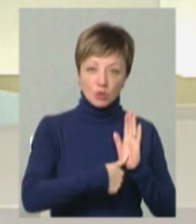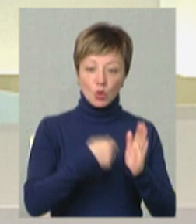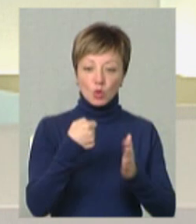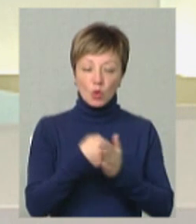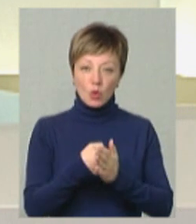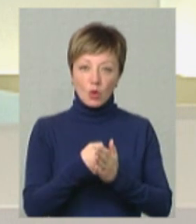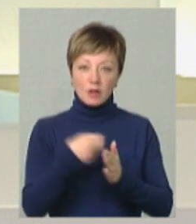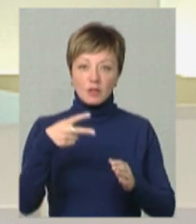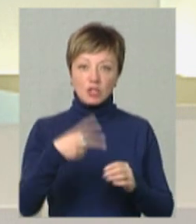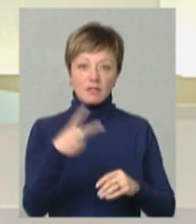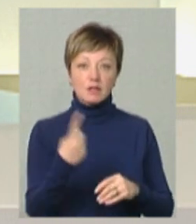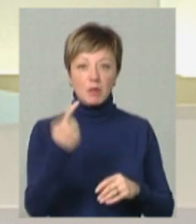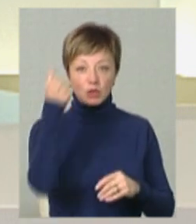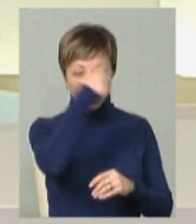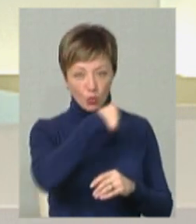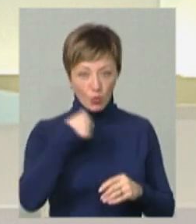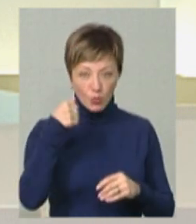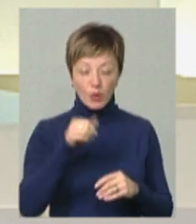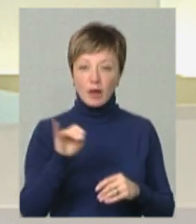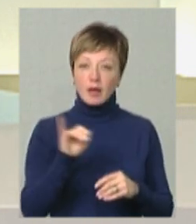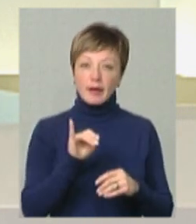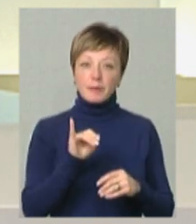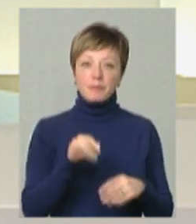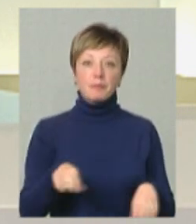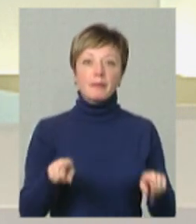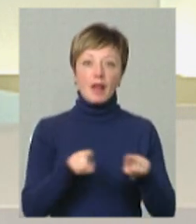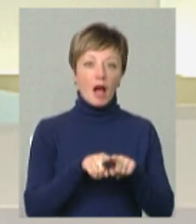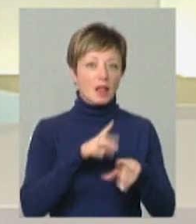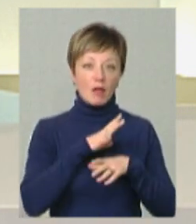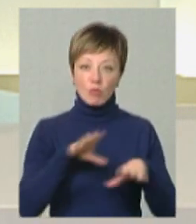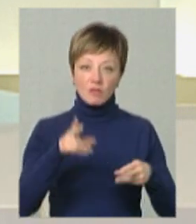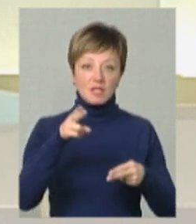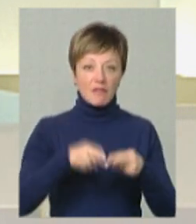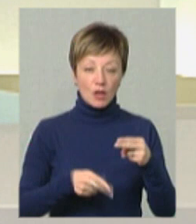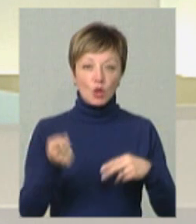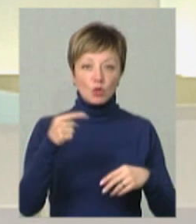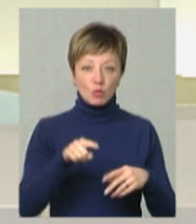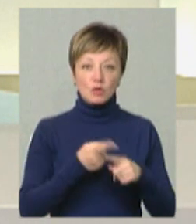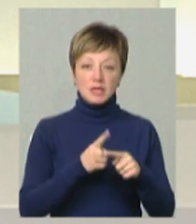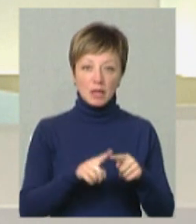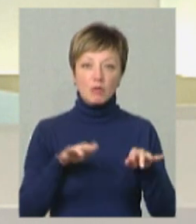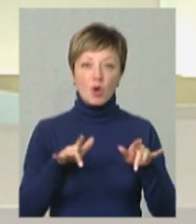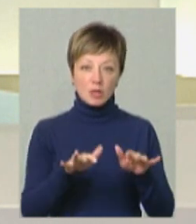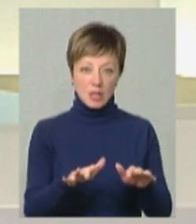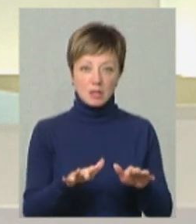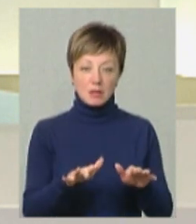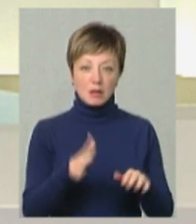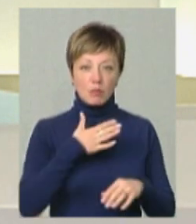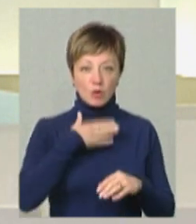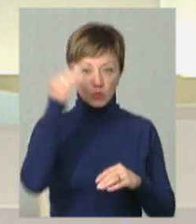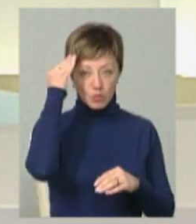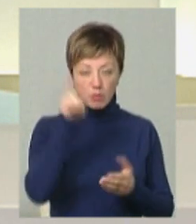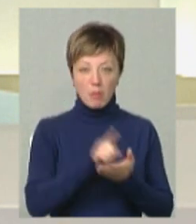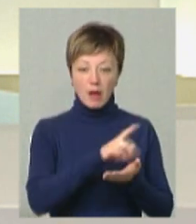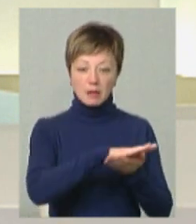2016 року до 2021 року і так і не був завершений, тому цей процес, на мою думку, має